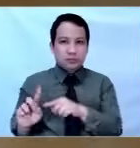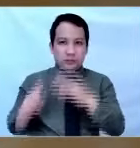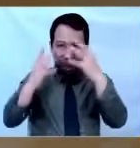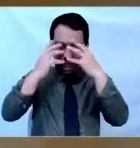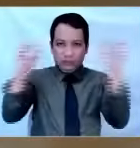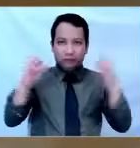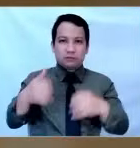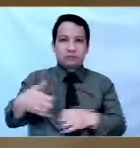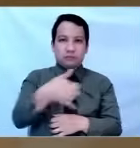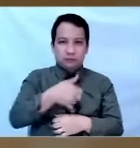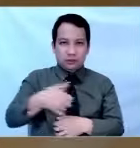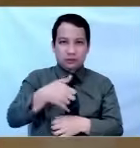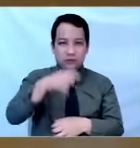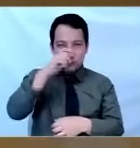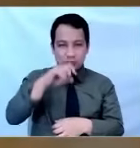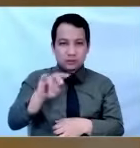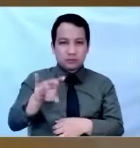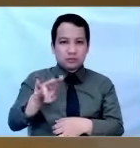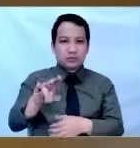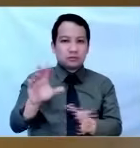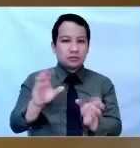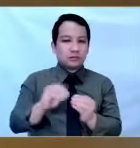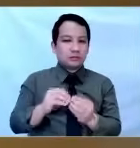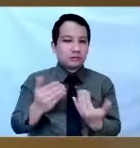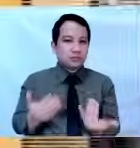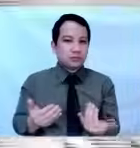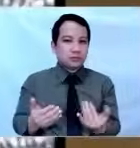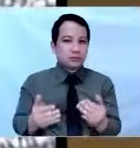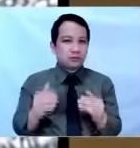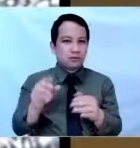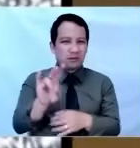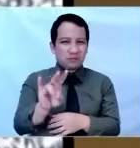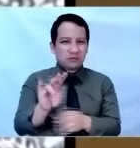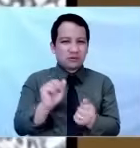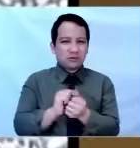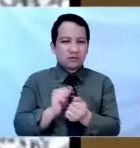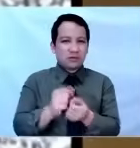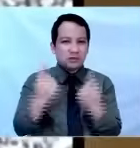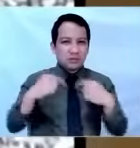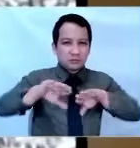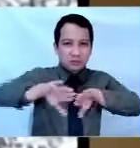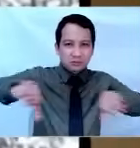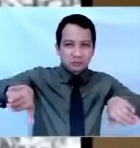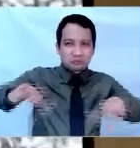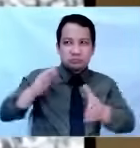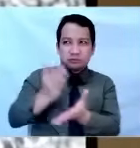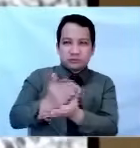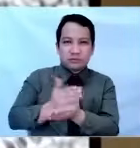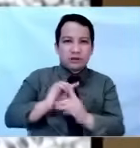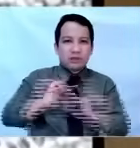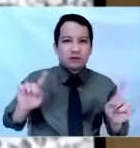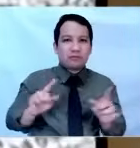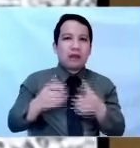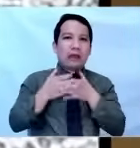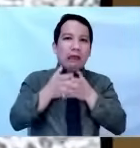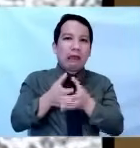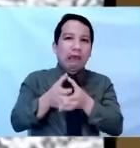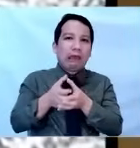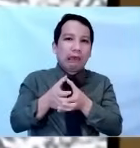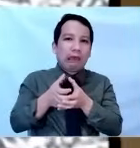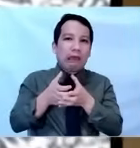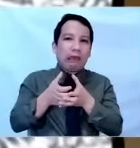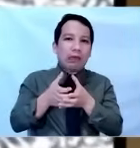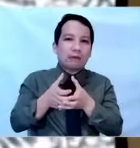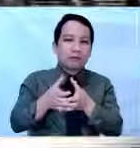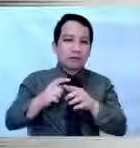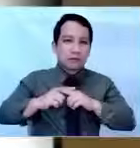kainuman ang 17-anyos na sospek at 7 iba pa. Sinubukan siyang awatin ng sospek pero sinakal daw siya kalaunan kaya nasaksak niya